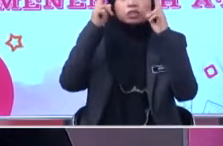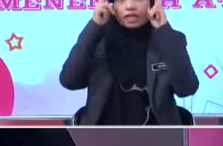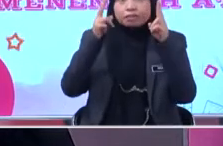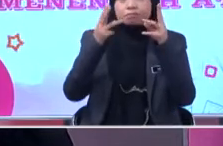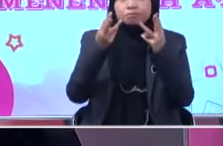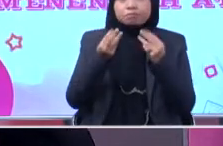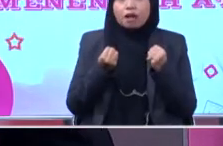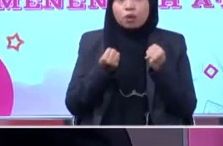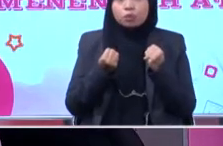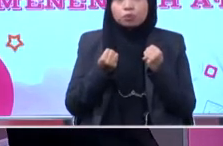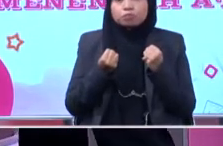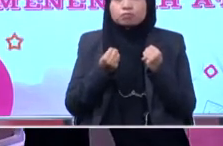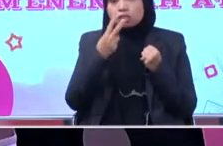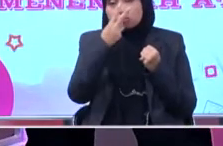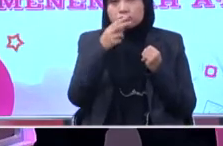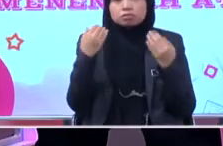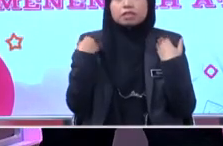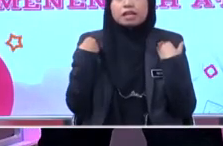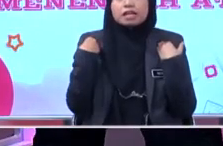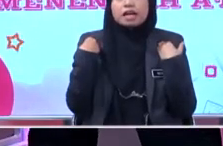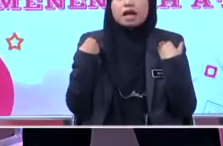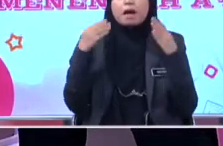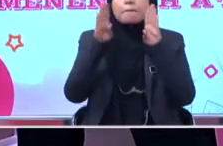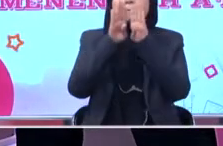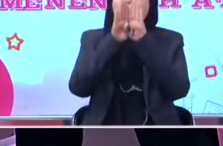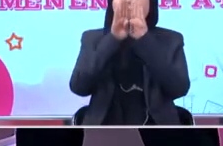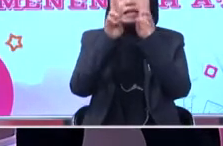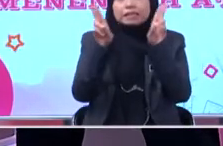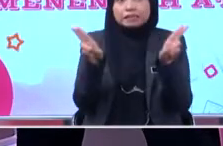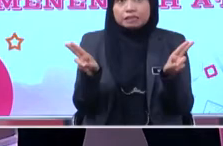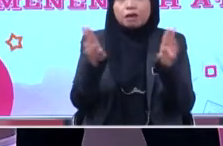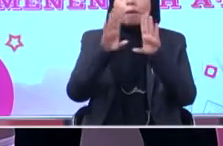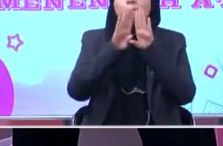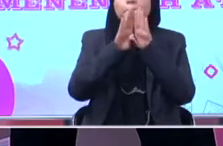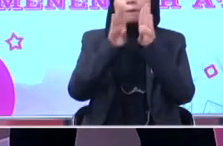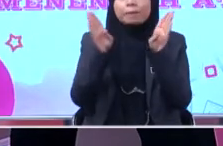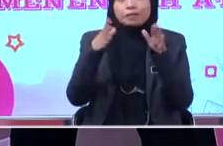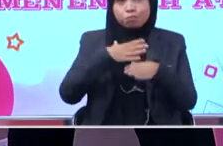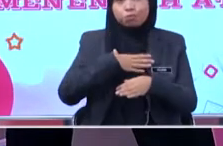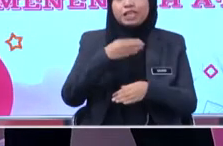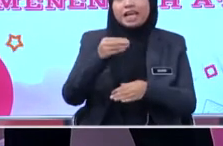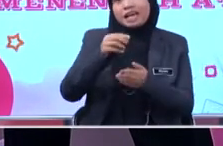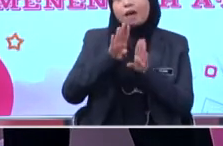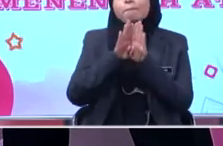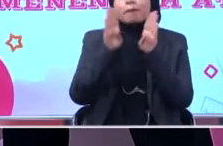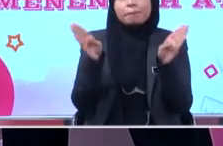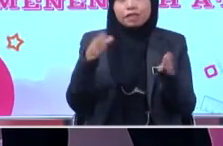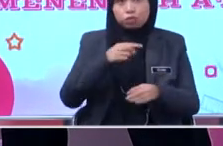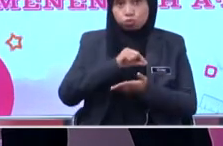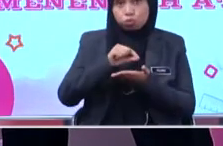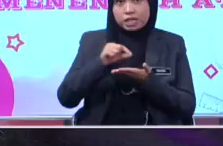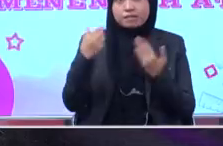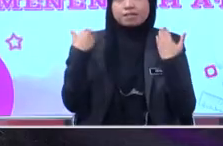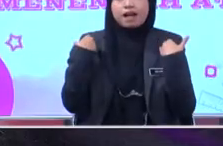disana ada lima ayat Ali Maaf apa kata Autogate na